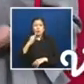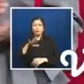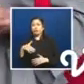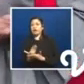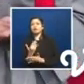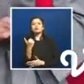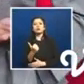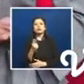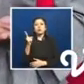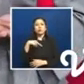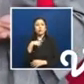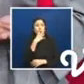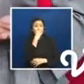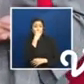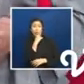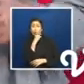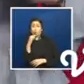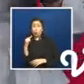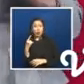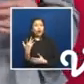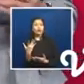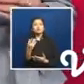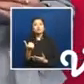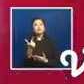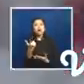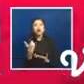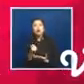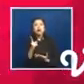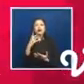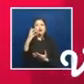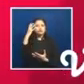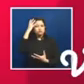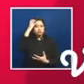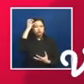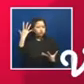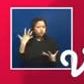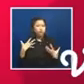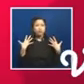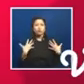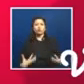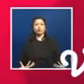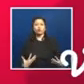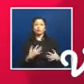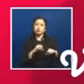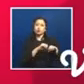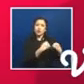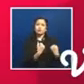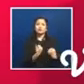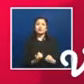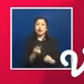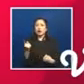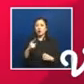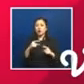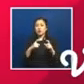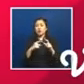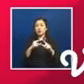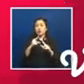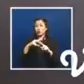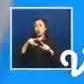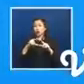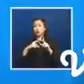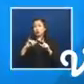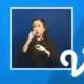dalam waktu cukup lama bisa menyebabkan kerusakan organ. Saturasi yang turun secara konsisten membutuhkan bantuan medis